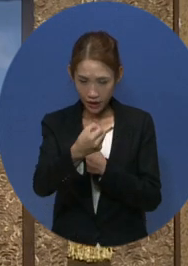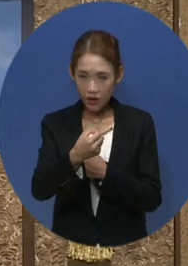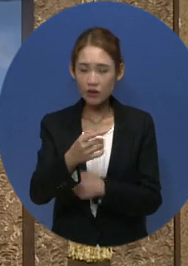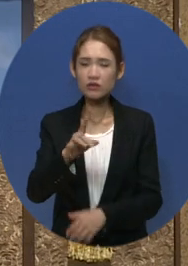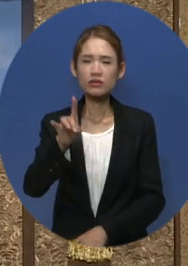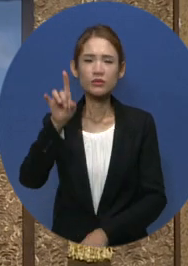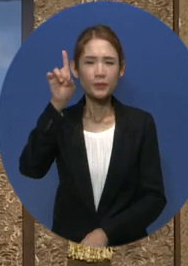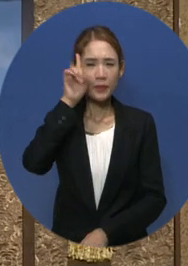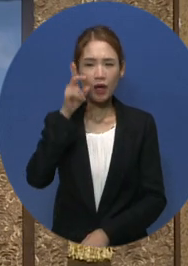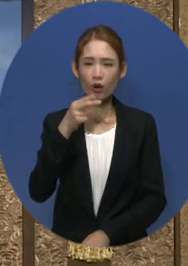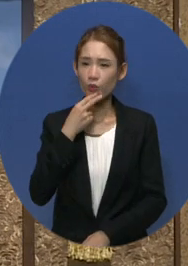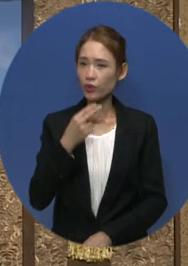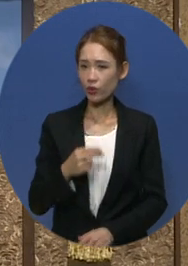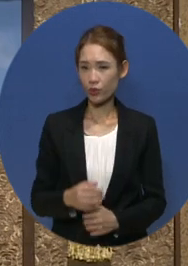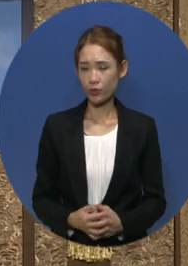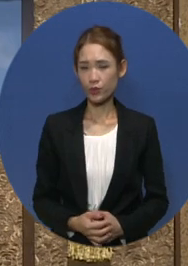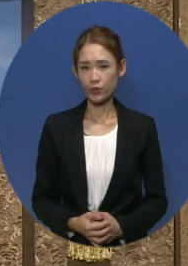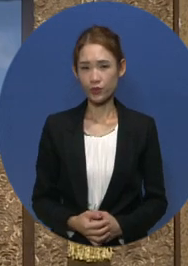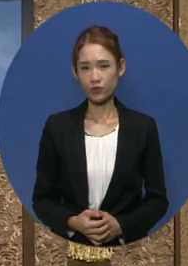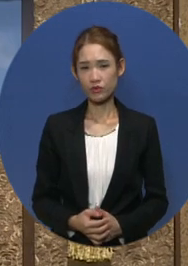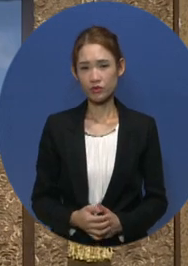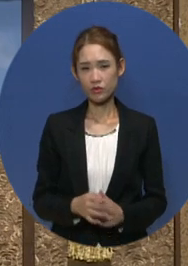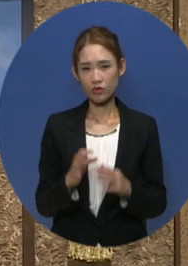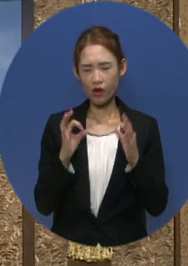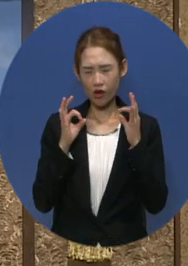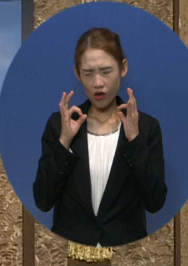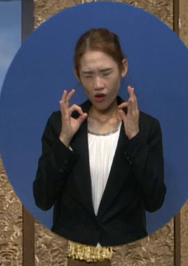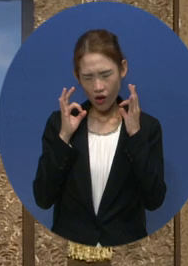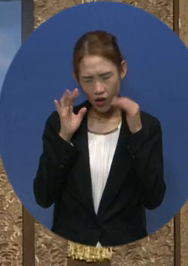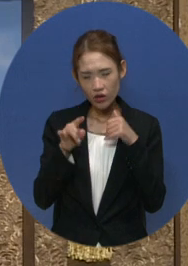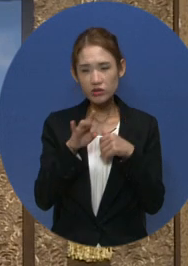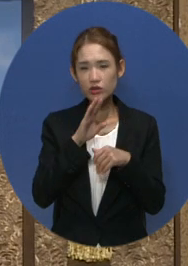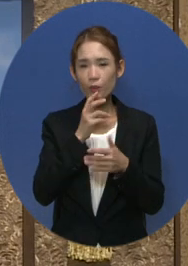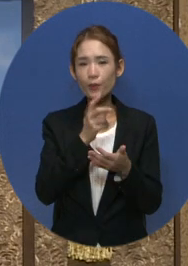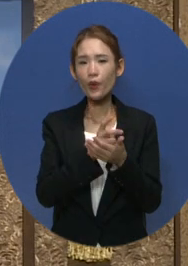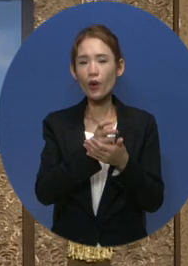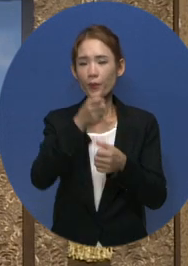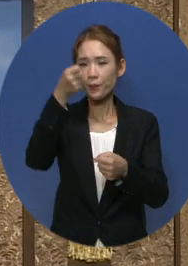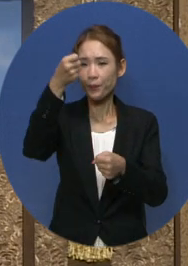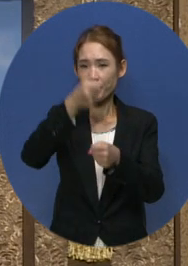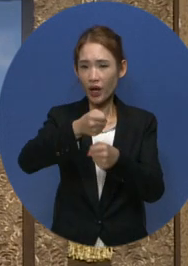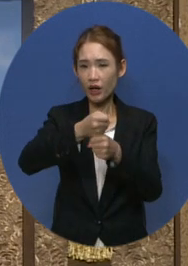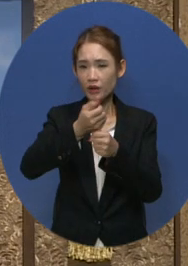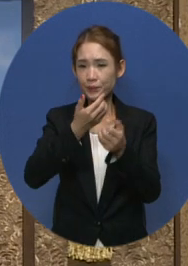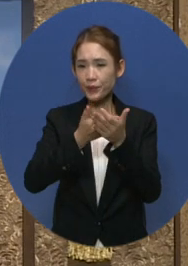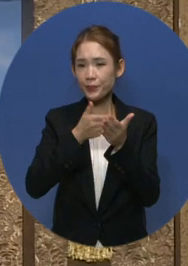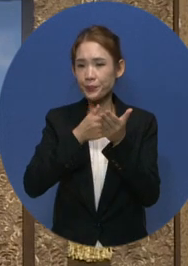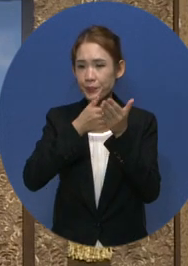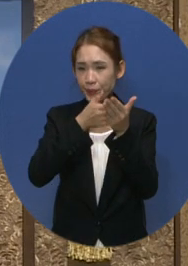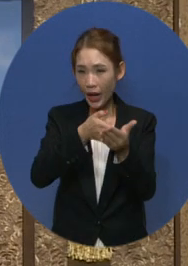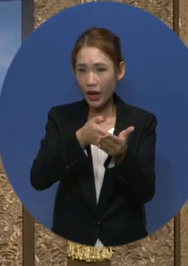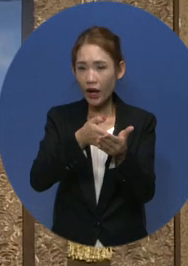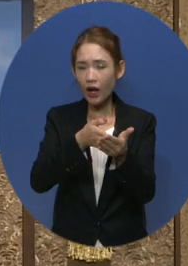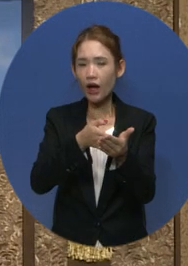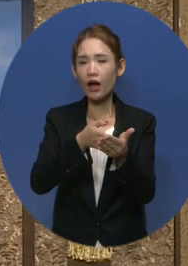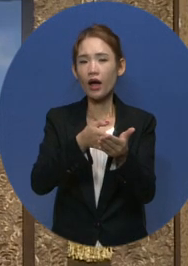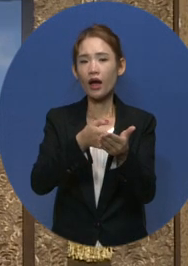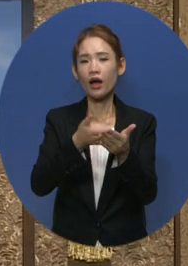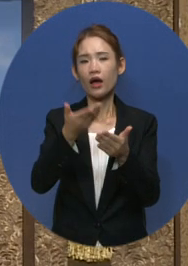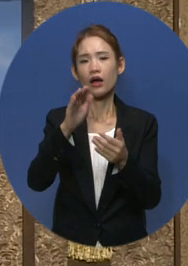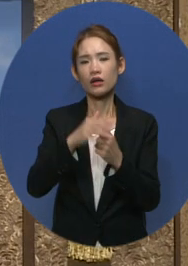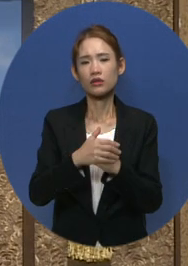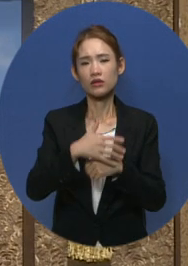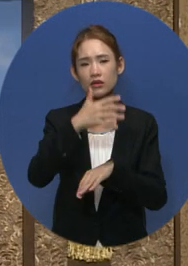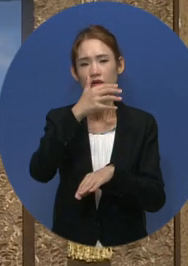전무한 상황입니다. 예. 그래서 저희가 이제 간절히 정말 이 법을 만들어 달라고 국회에 요청을 했는데 네. 결국